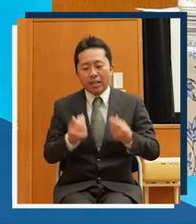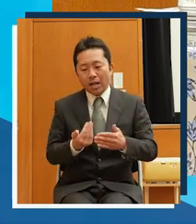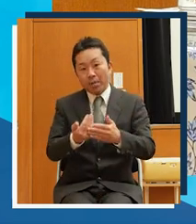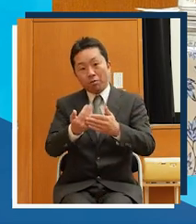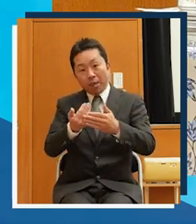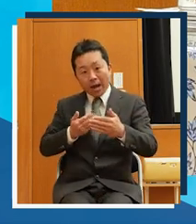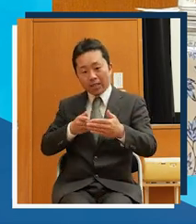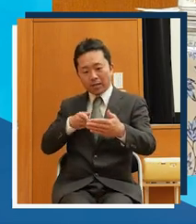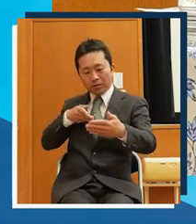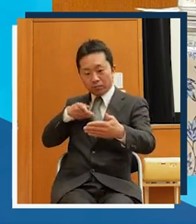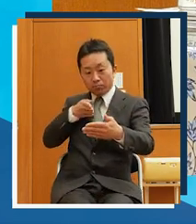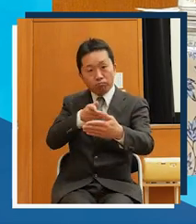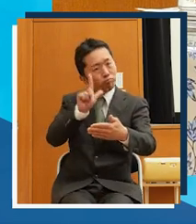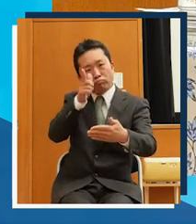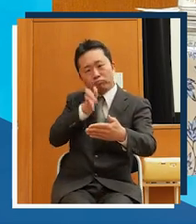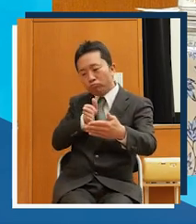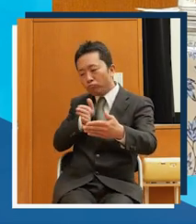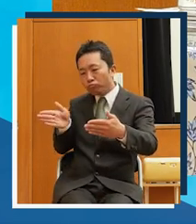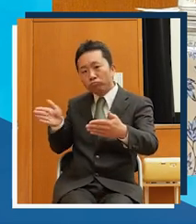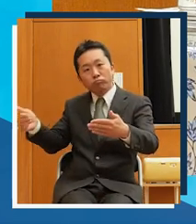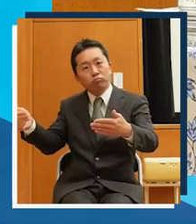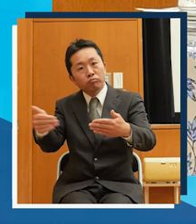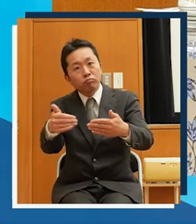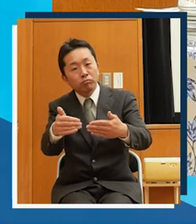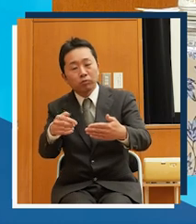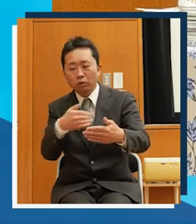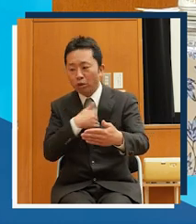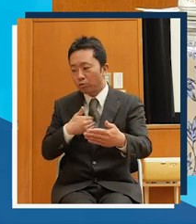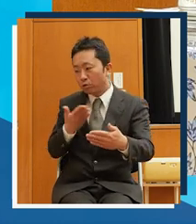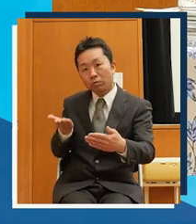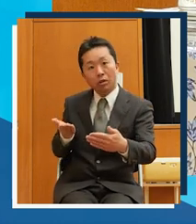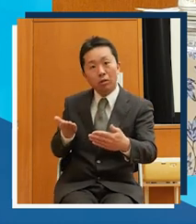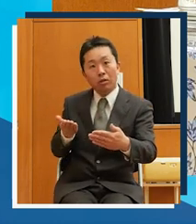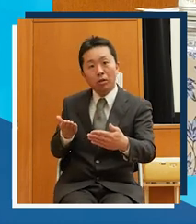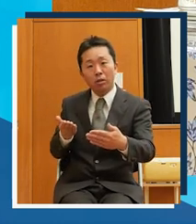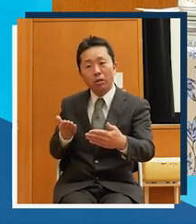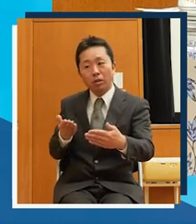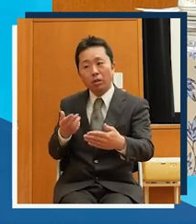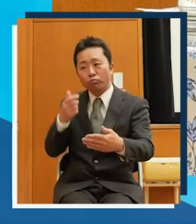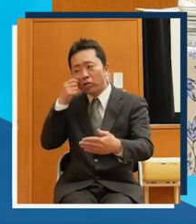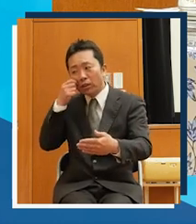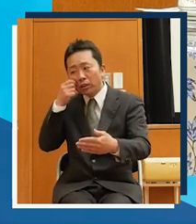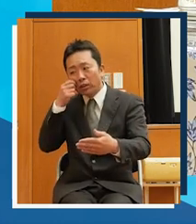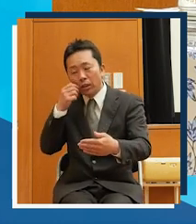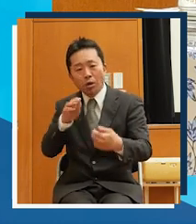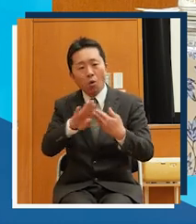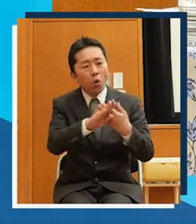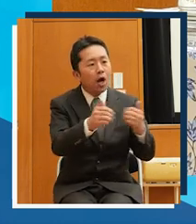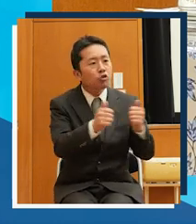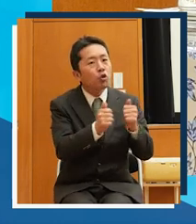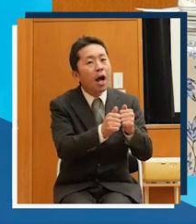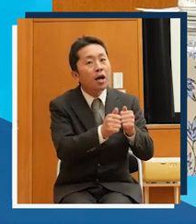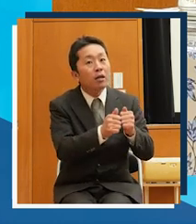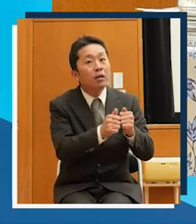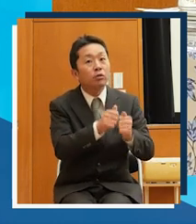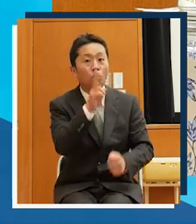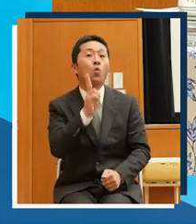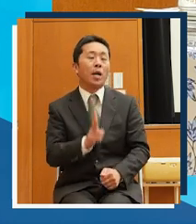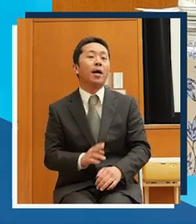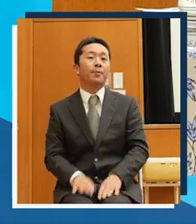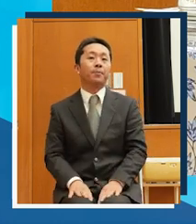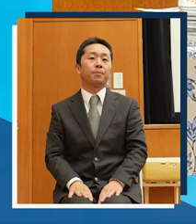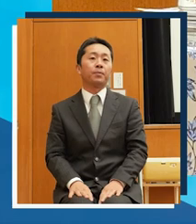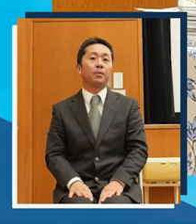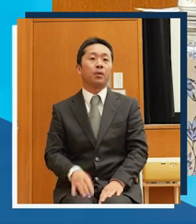こと角度を変えて考えてみること自分にそれができなければ誰かに相談してみることです私だってねあの